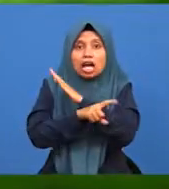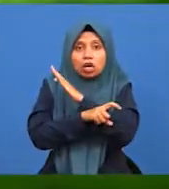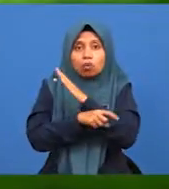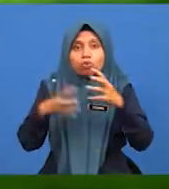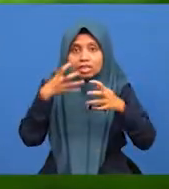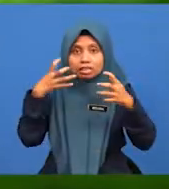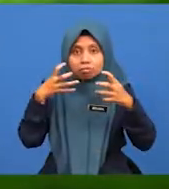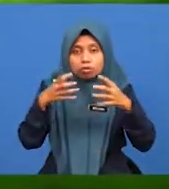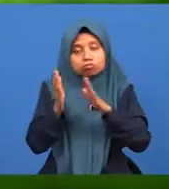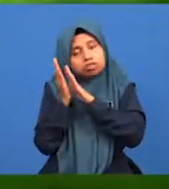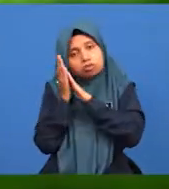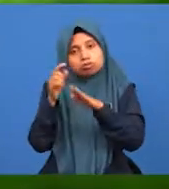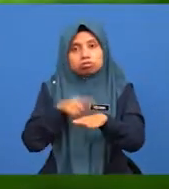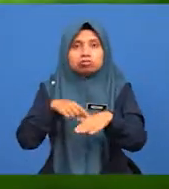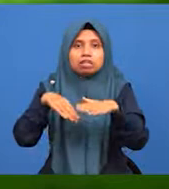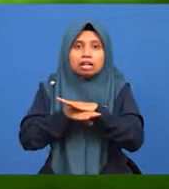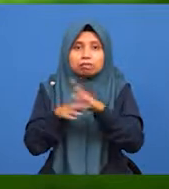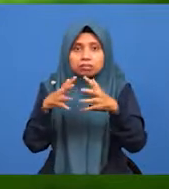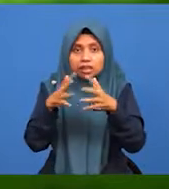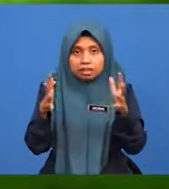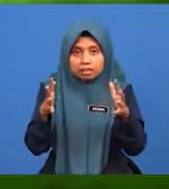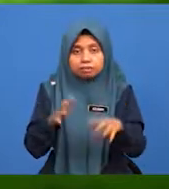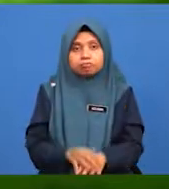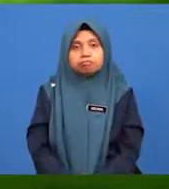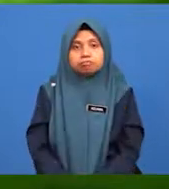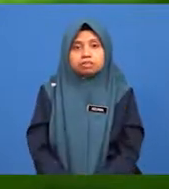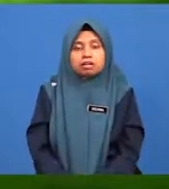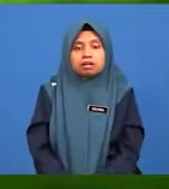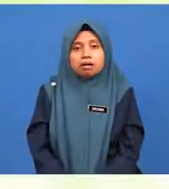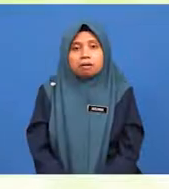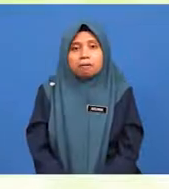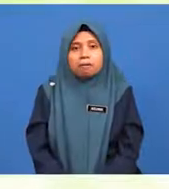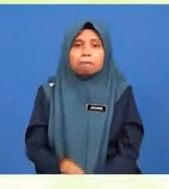Baiklah, murid-murid. Kita teruskan dengan penjodoh bilangan bilah.